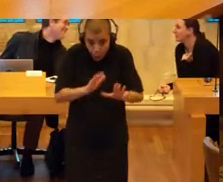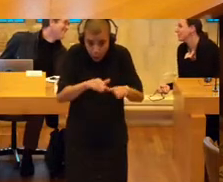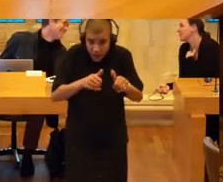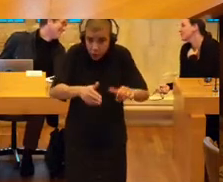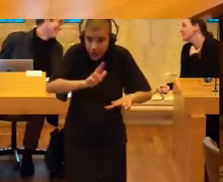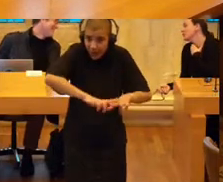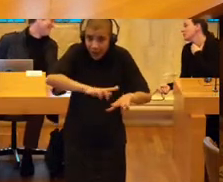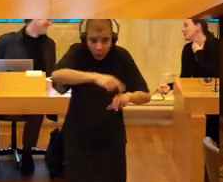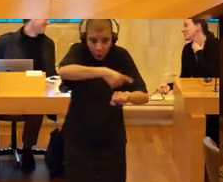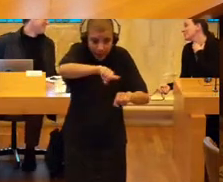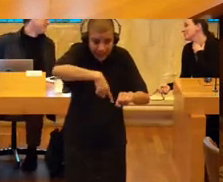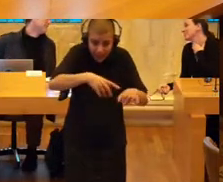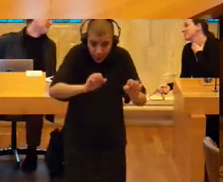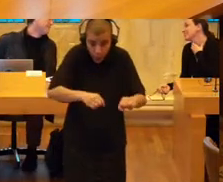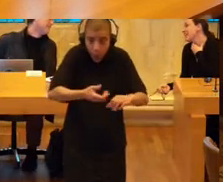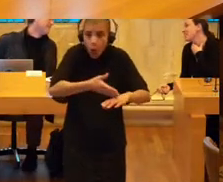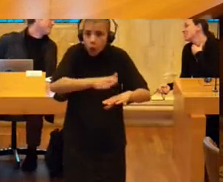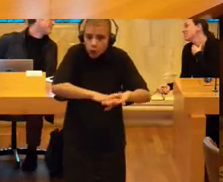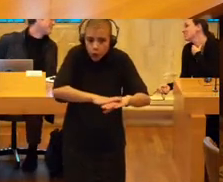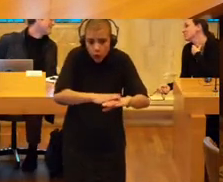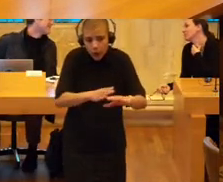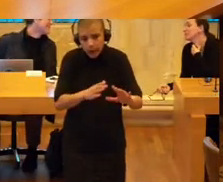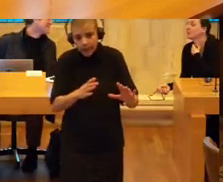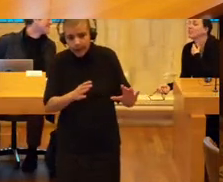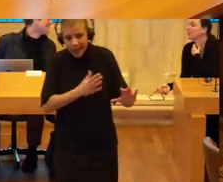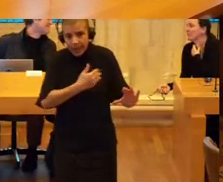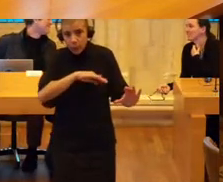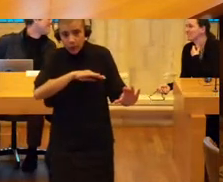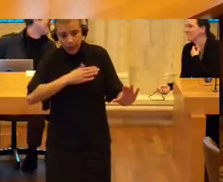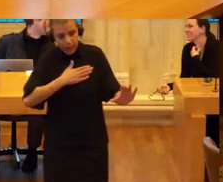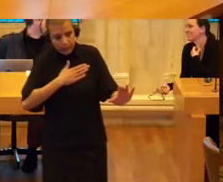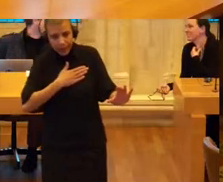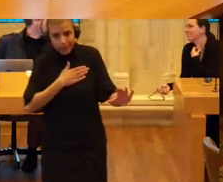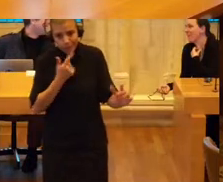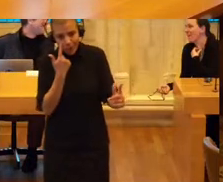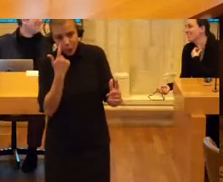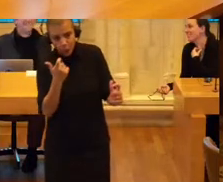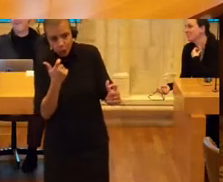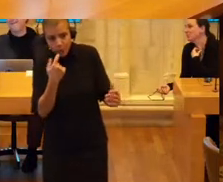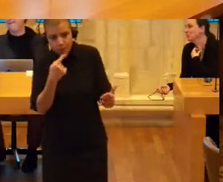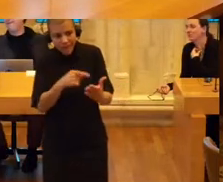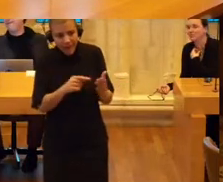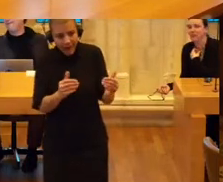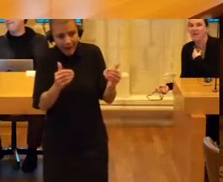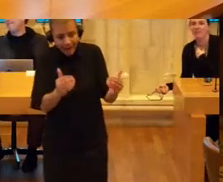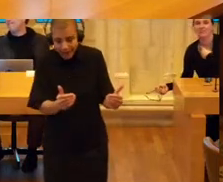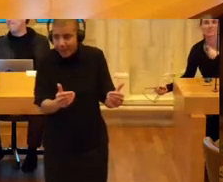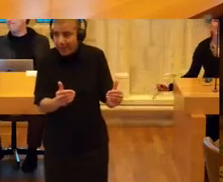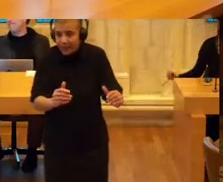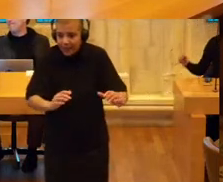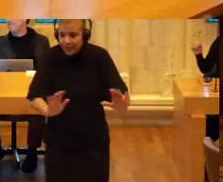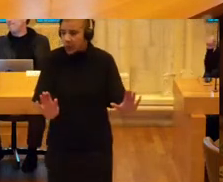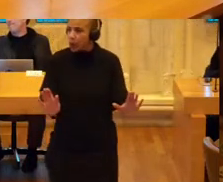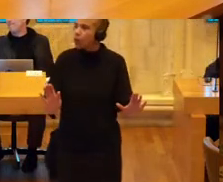de responsabilité, on a préféré interrompre cette démarche. Bon.